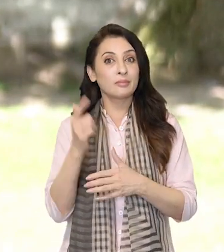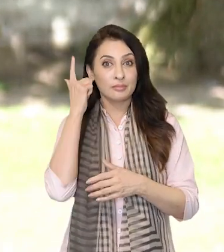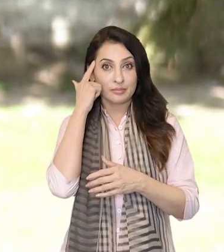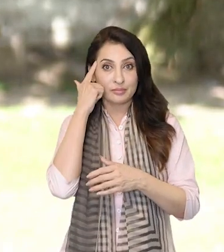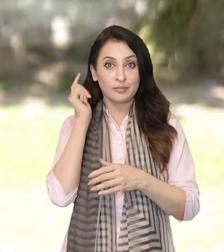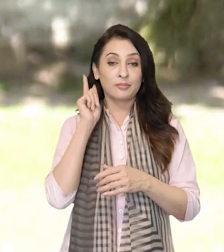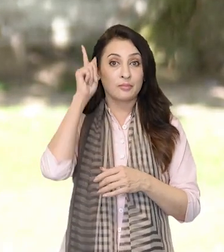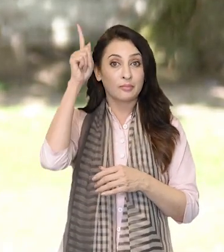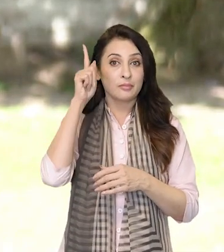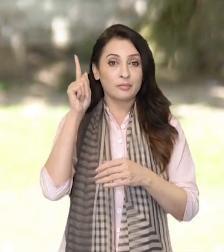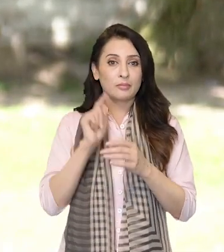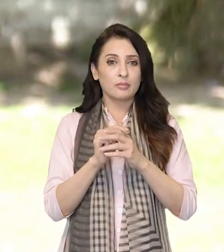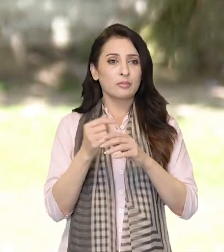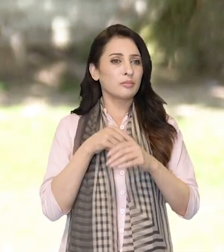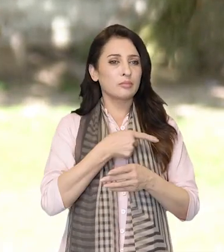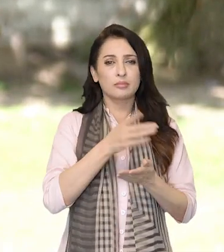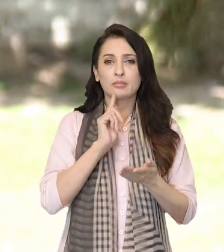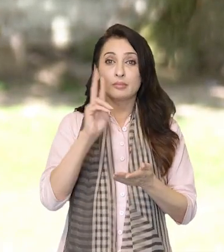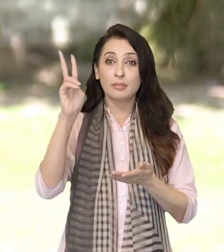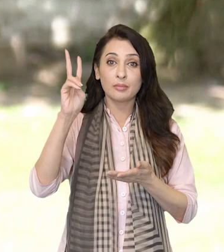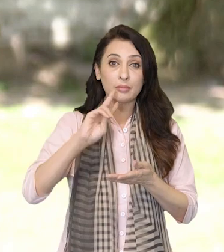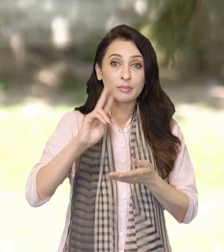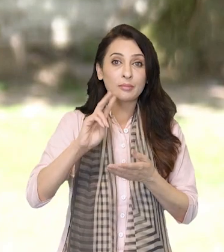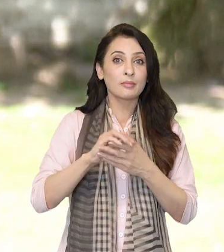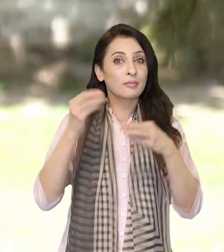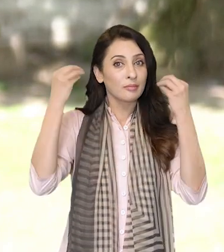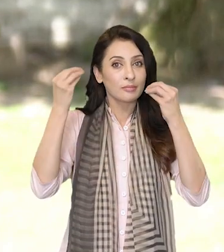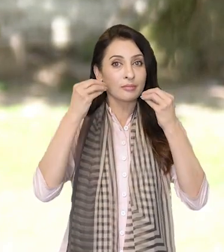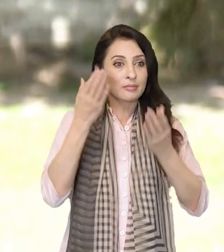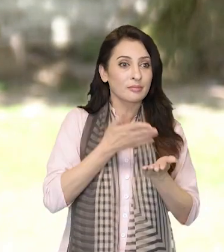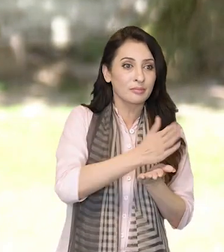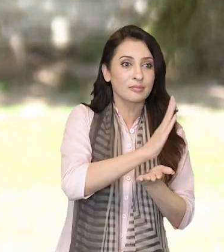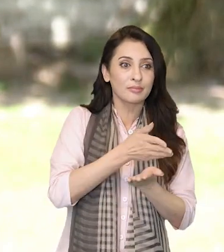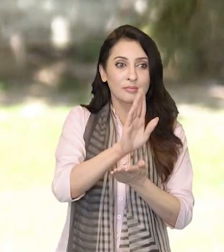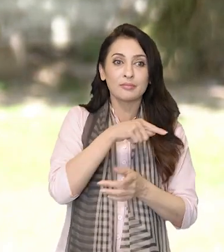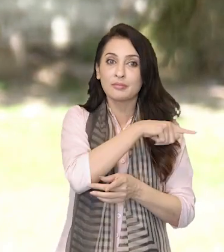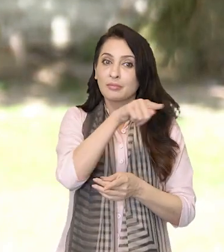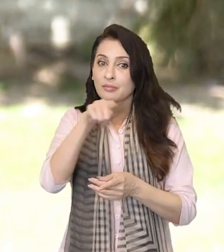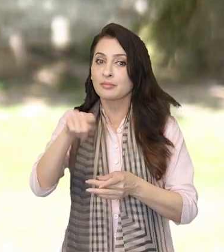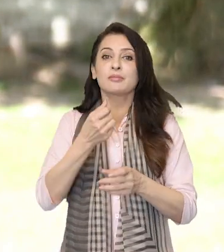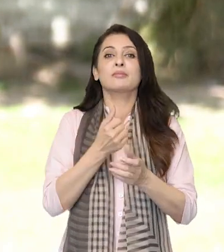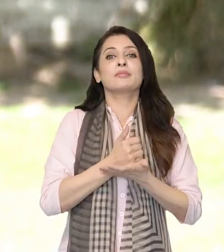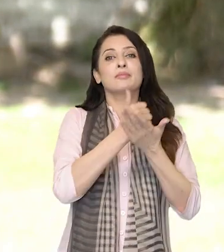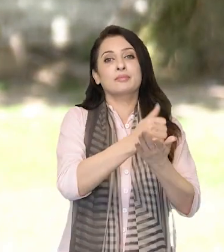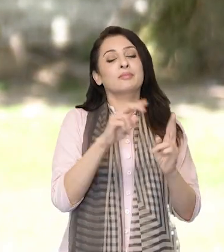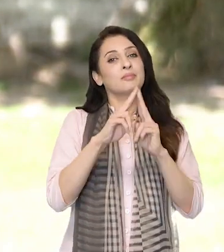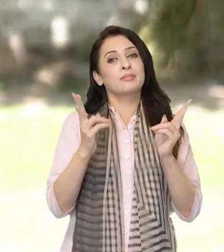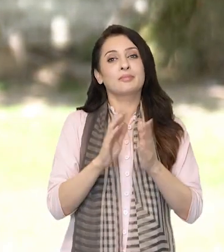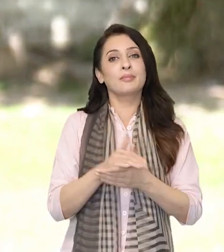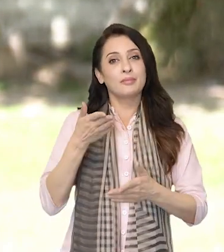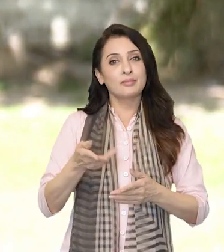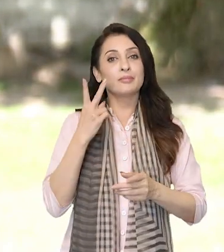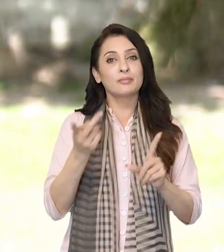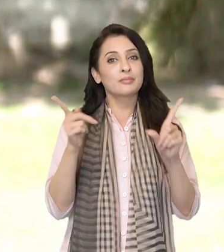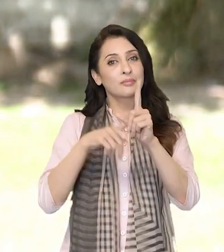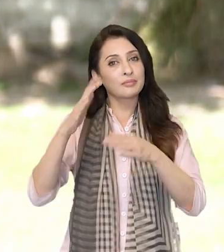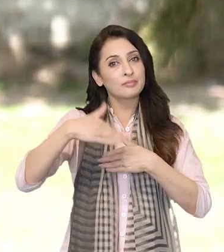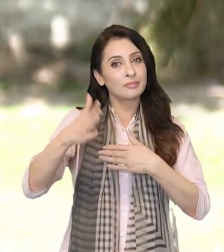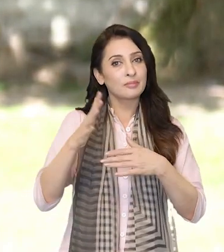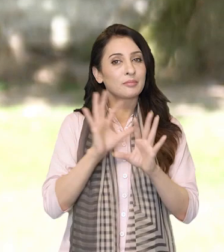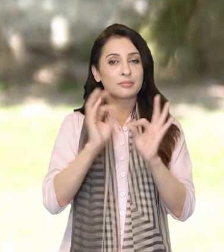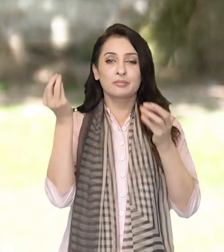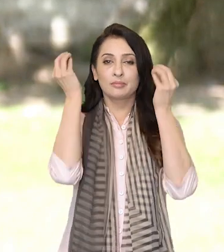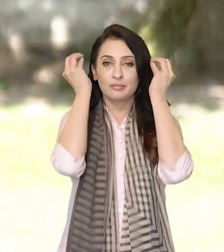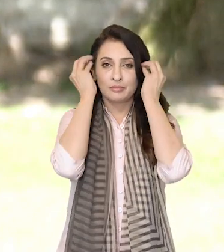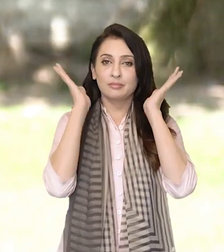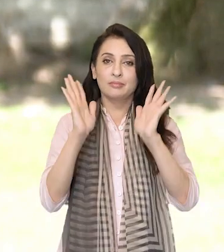जब आई थिंक अपनी नीयत की और फिर अल्लाह ताला ने इतने रास्ते हमारे लिए खोले, अब आई थिंक 2 साल बाद वी नो कि हम एग्जैक्टली क्या कर सकते हैं